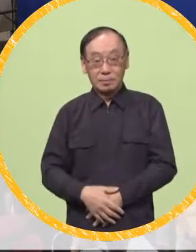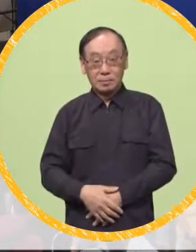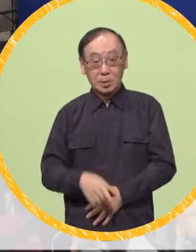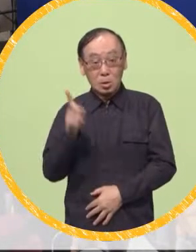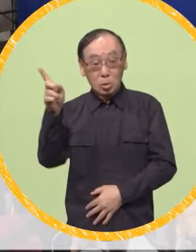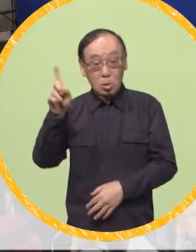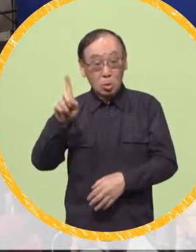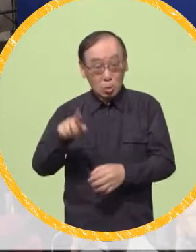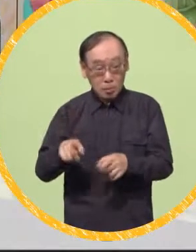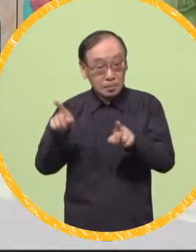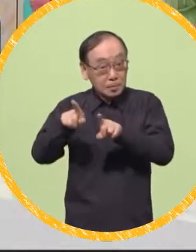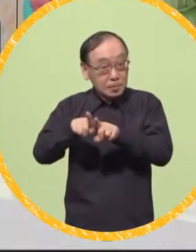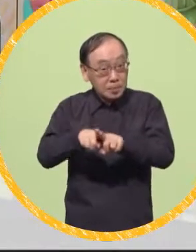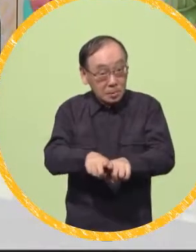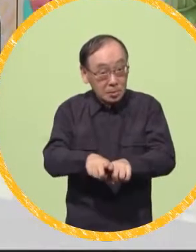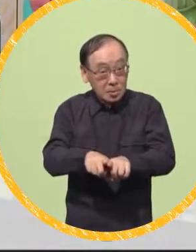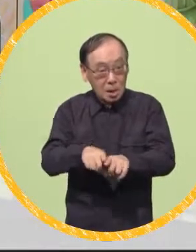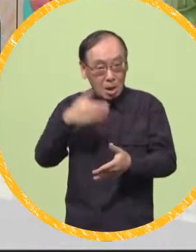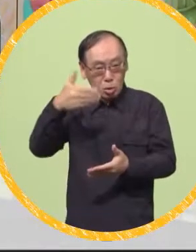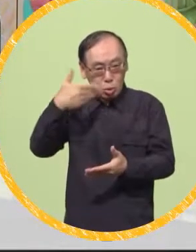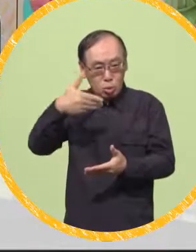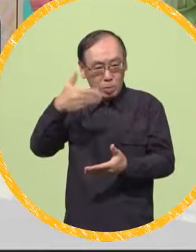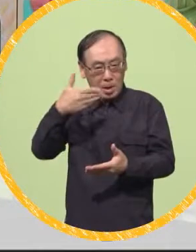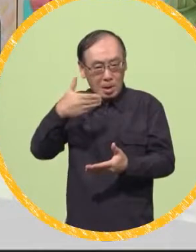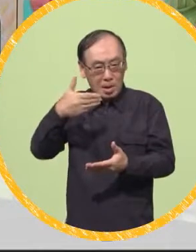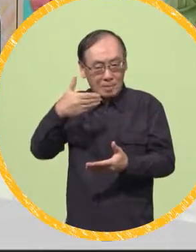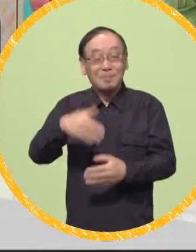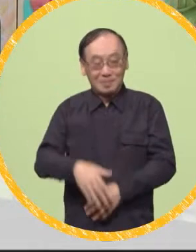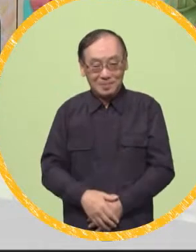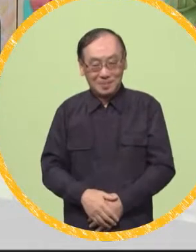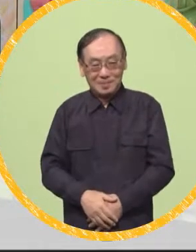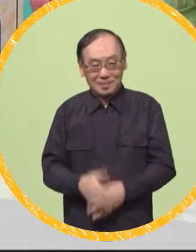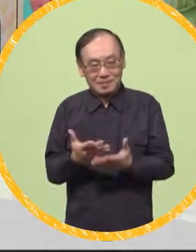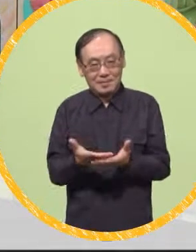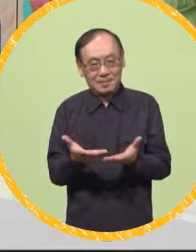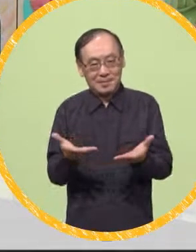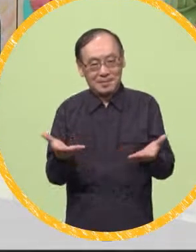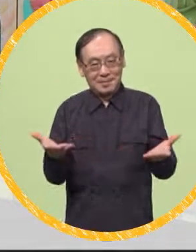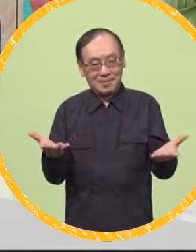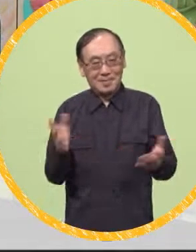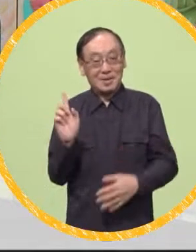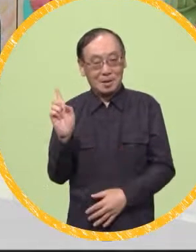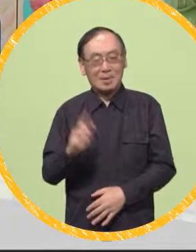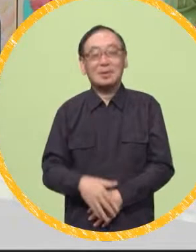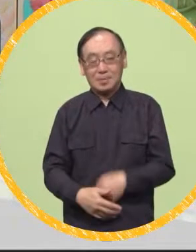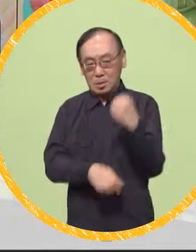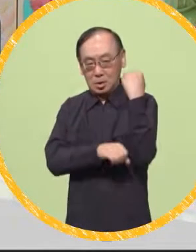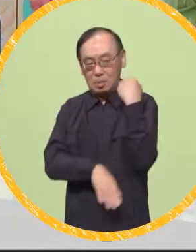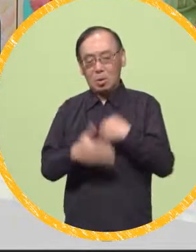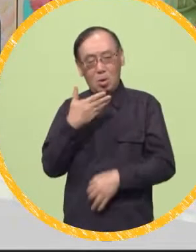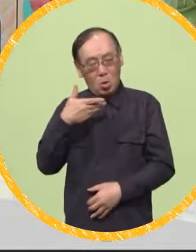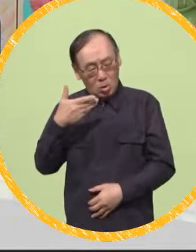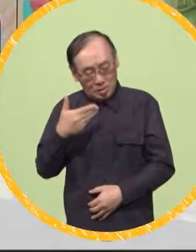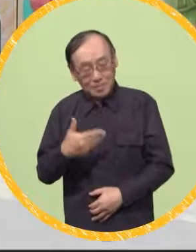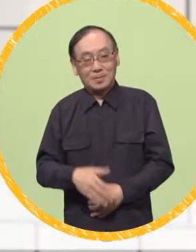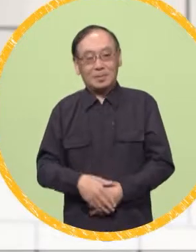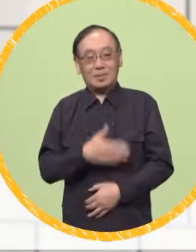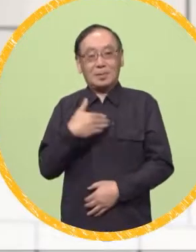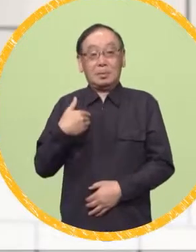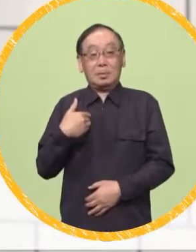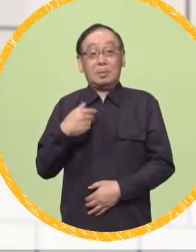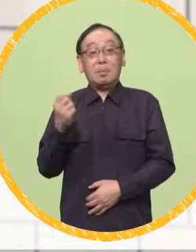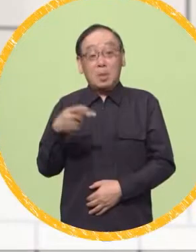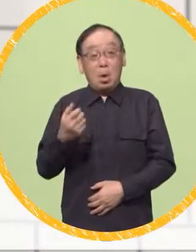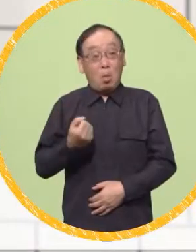いったときに欠かせないのがグルームああがあったらいるんですねグルメも出るんです地元のね美味しいものが出たりですとかあと